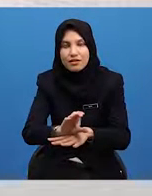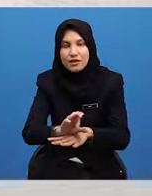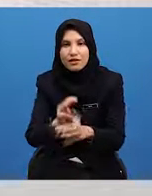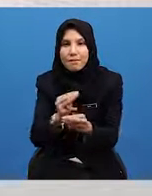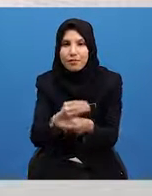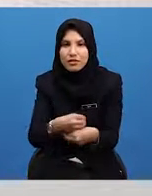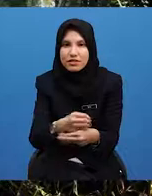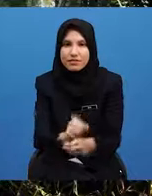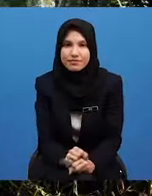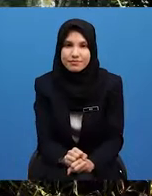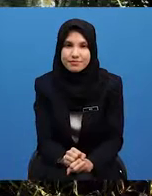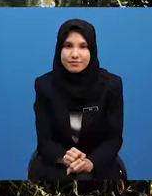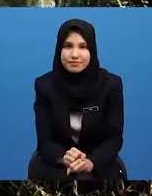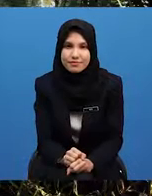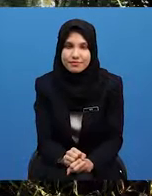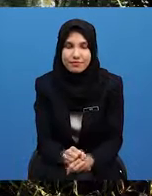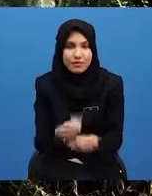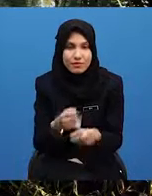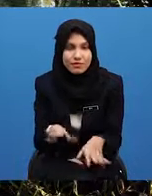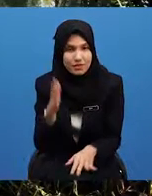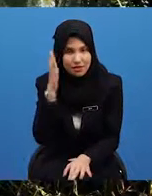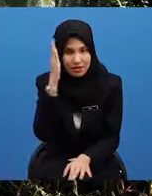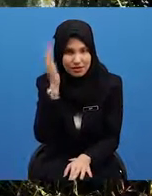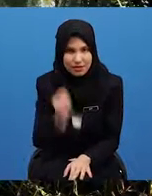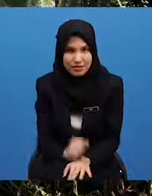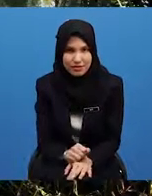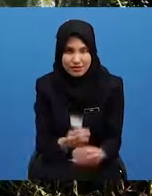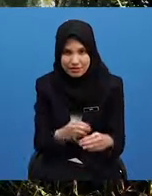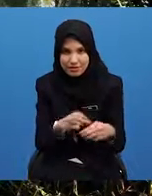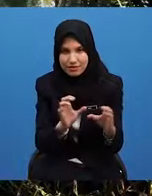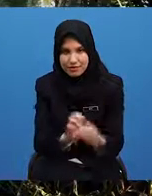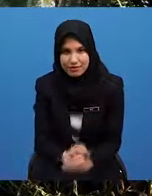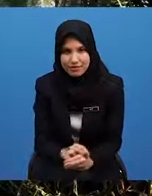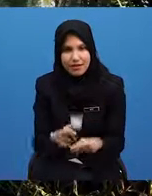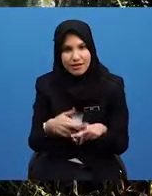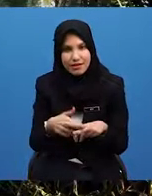model. Kamu sudah tahu secara ringkas